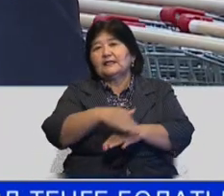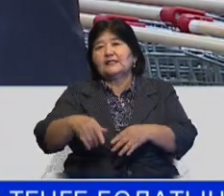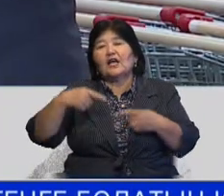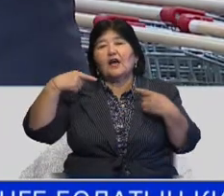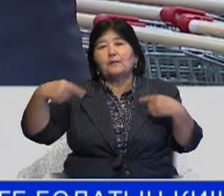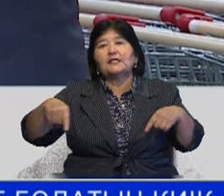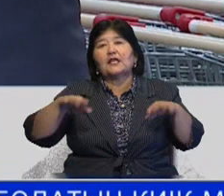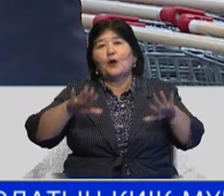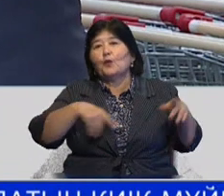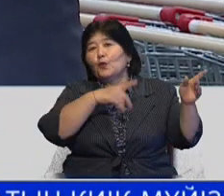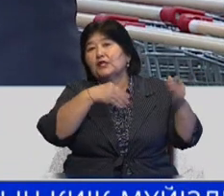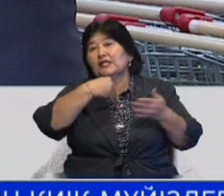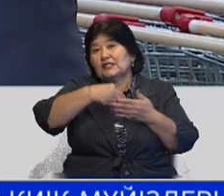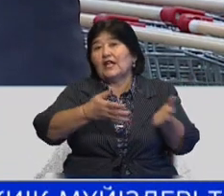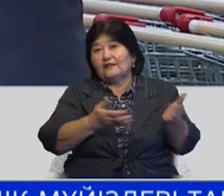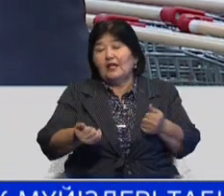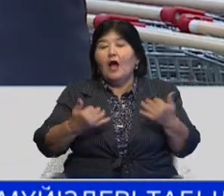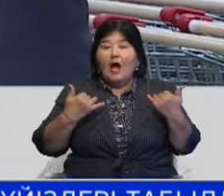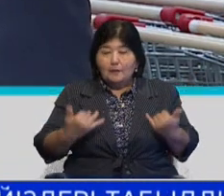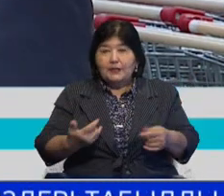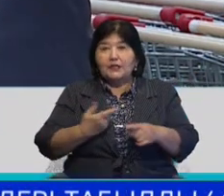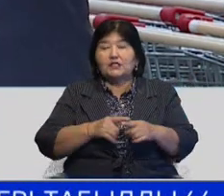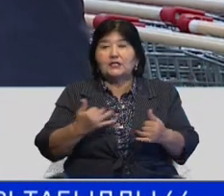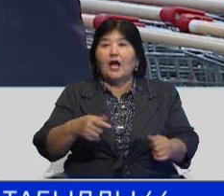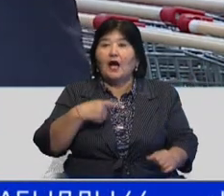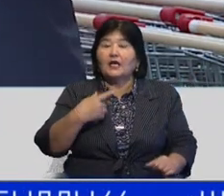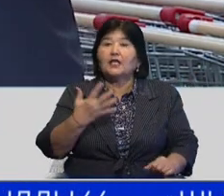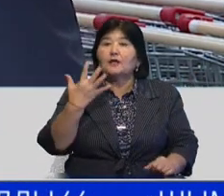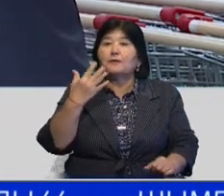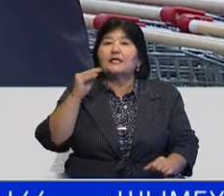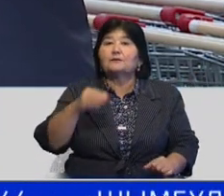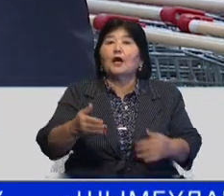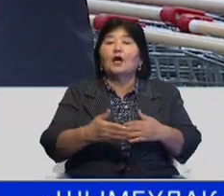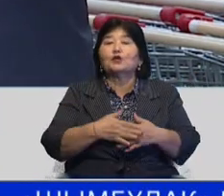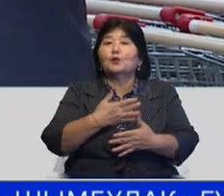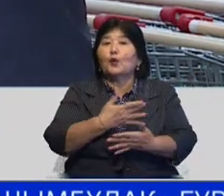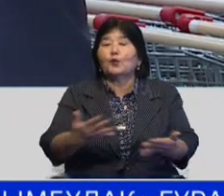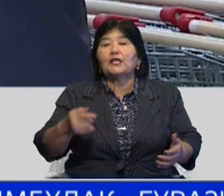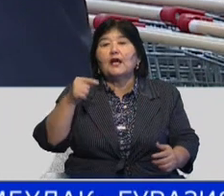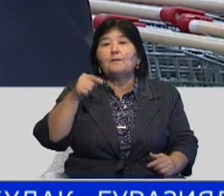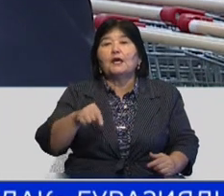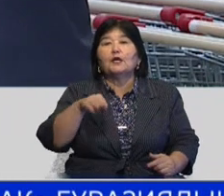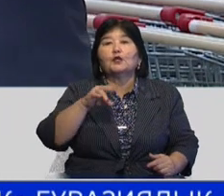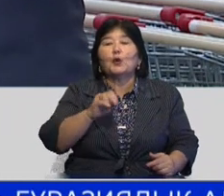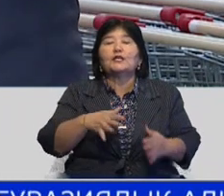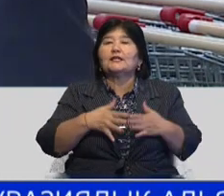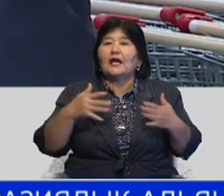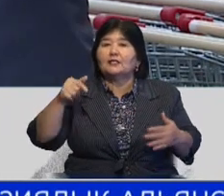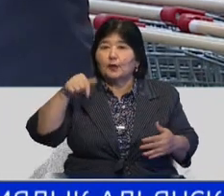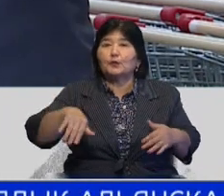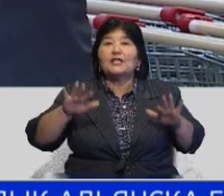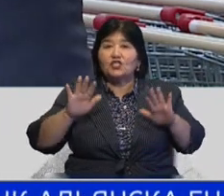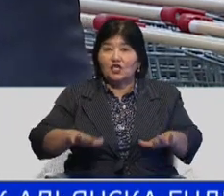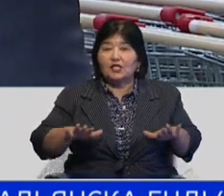басқа өңірлерден сатып алатын болатынбыз. Биылғы жылы жаңа айтып отқан 5000-ға жуық өнімнің 1000 тоннасынан астамын осы